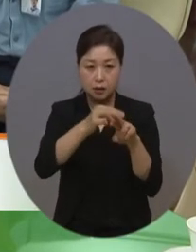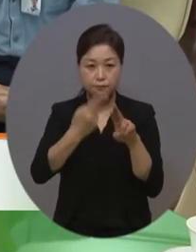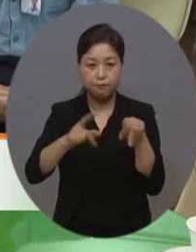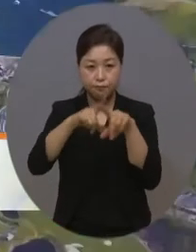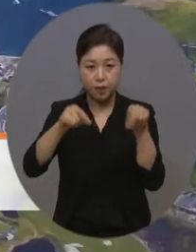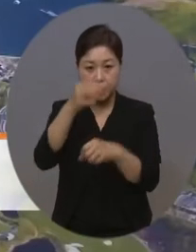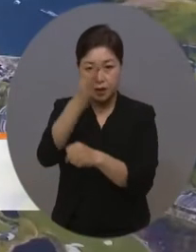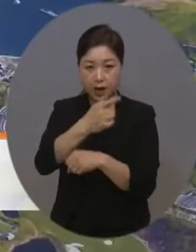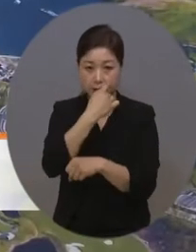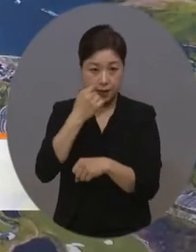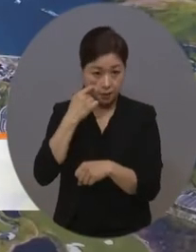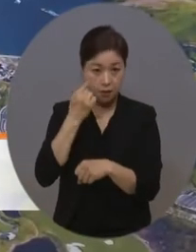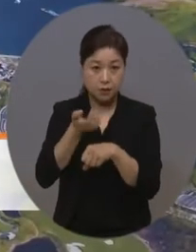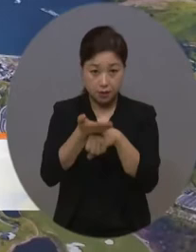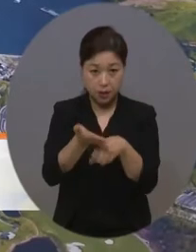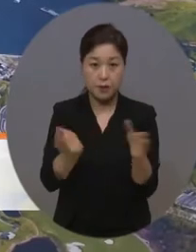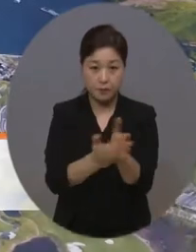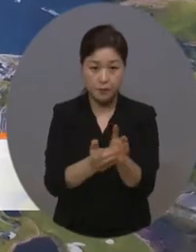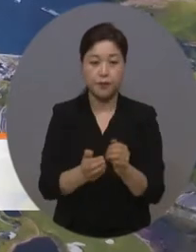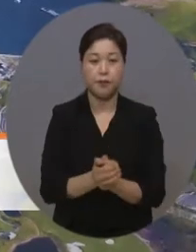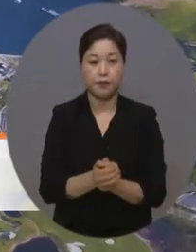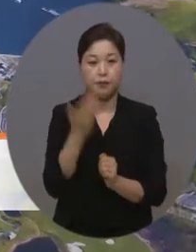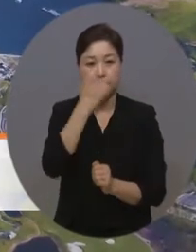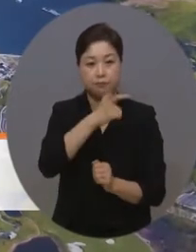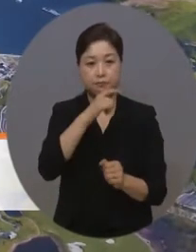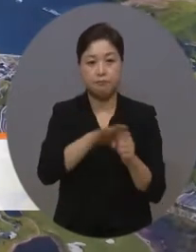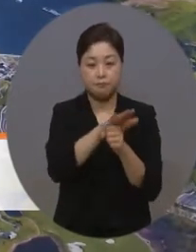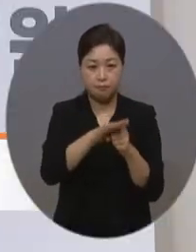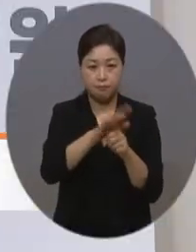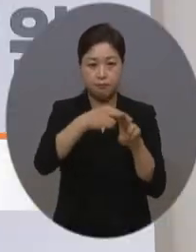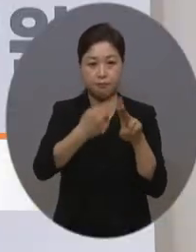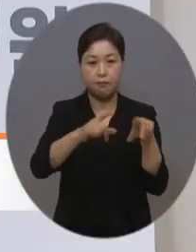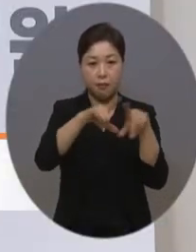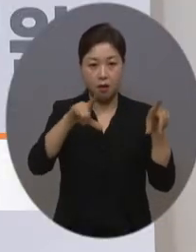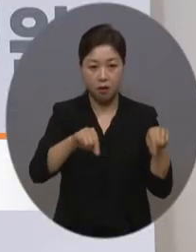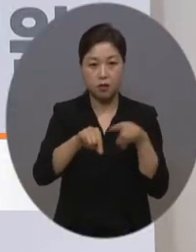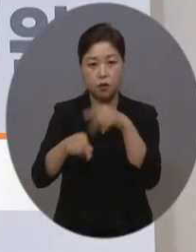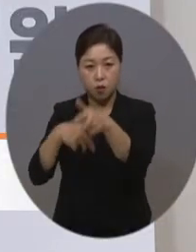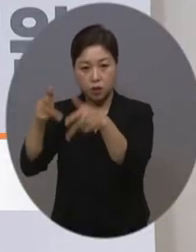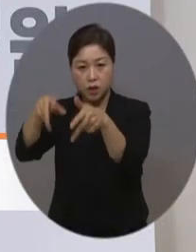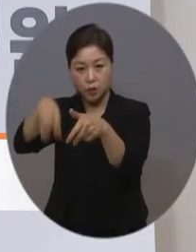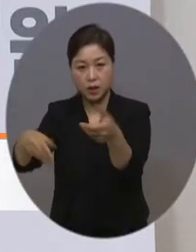가졌습니다. 이날 구입한 여수사랑 상품권은 여수공장에 재직 중인